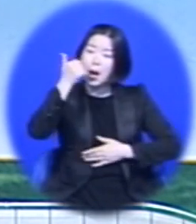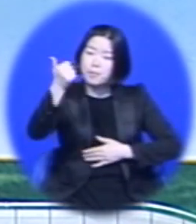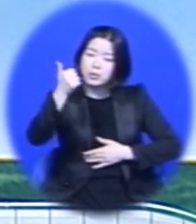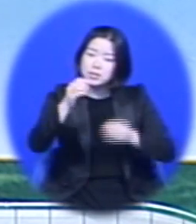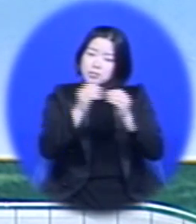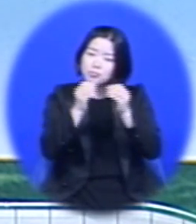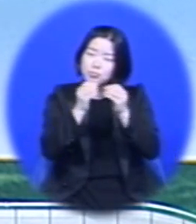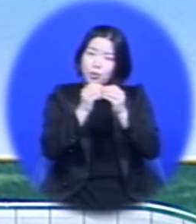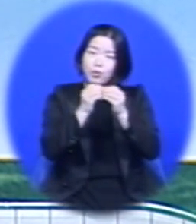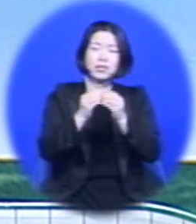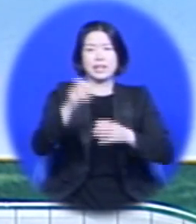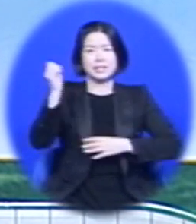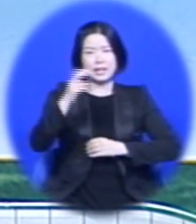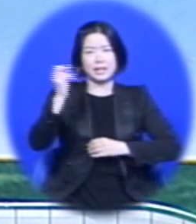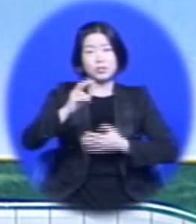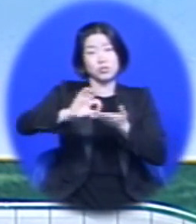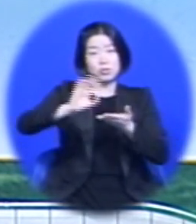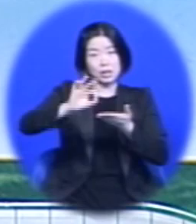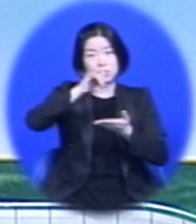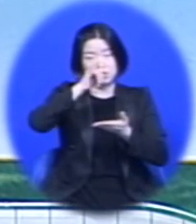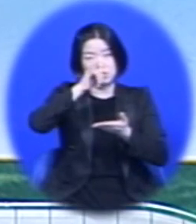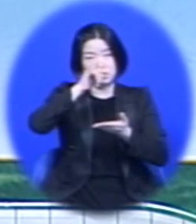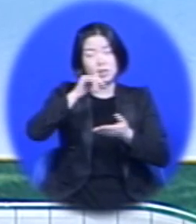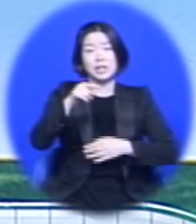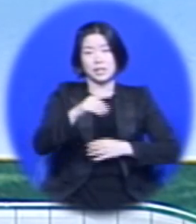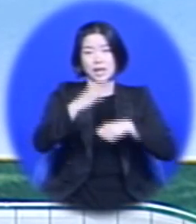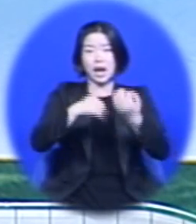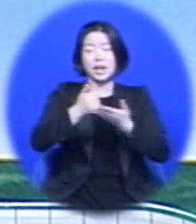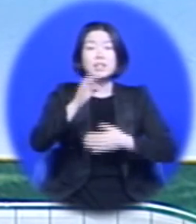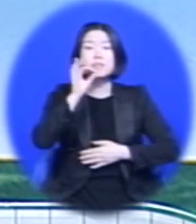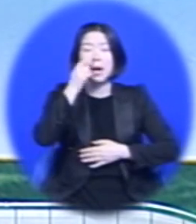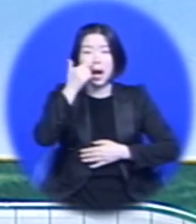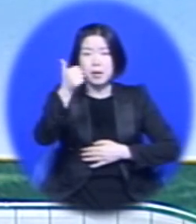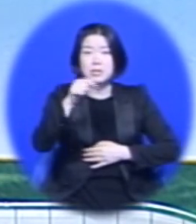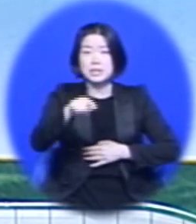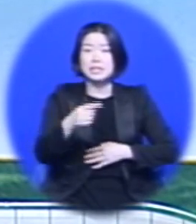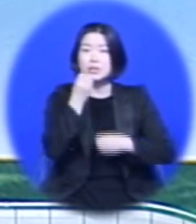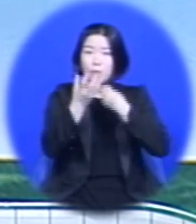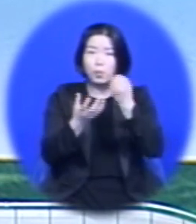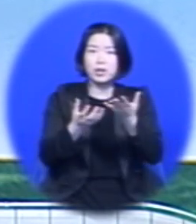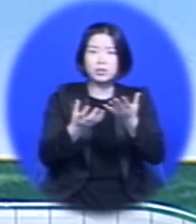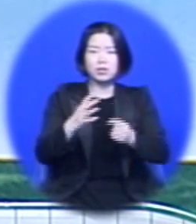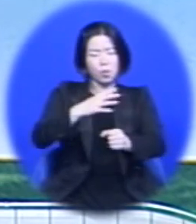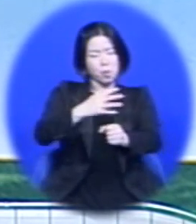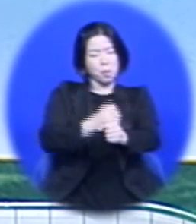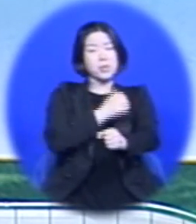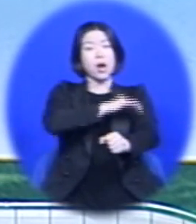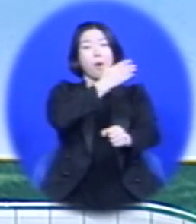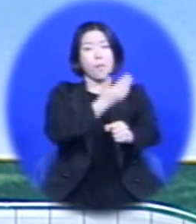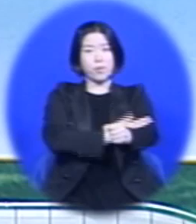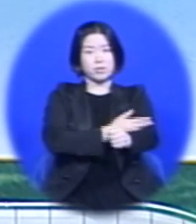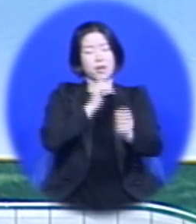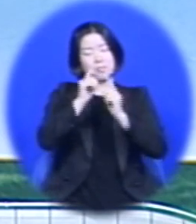그냥 자주 씁니다만, 이 하나님 아버지라고 하는 이 고백은 엄청난 권세를